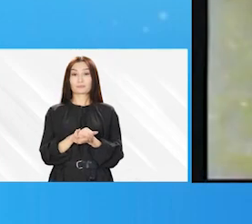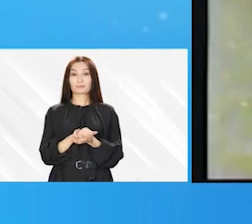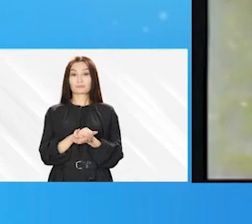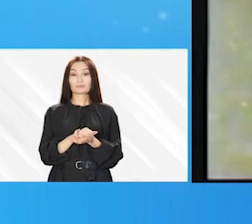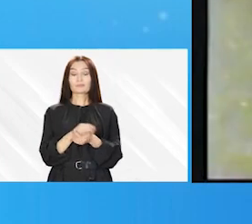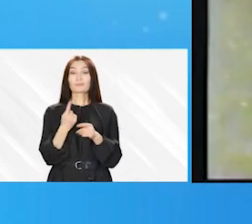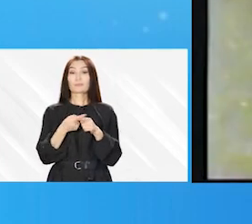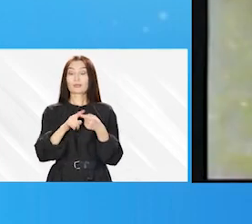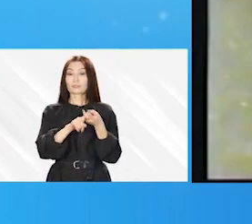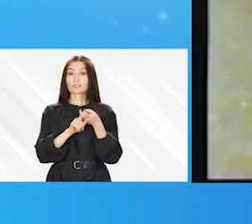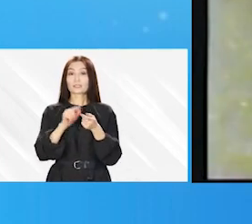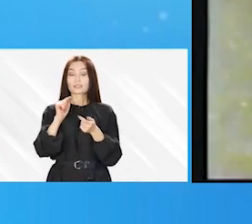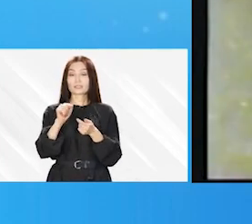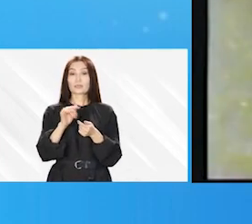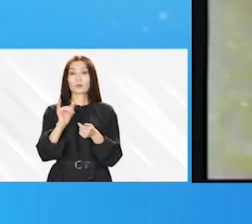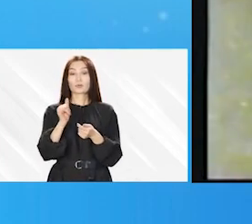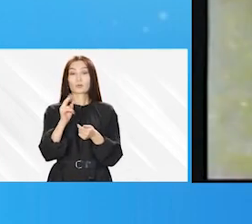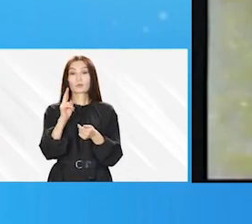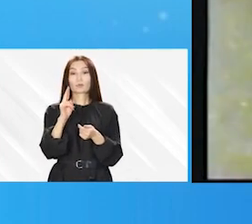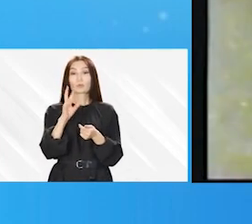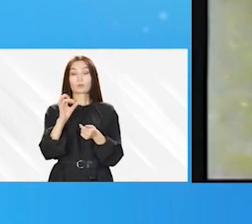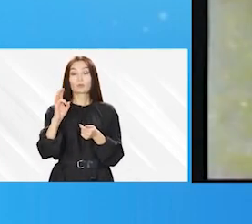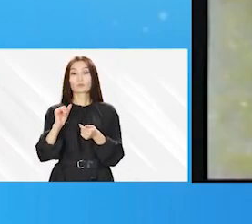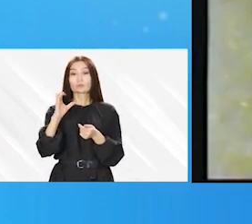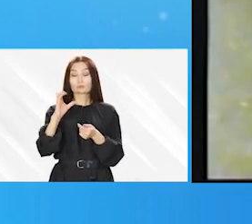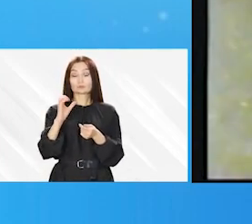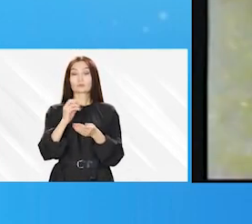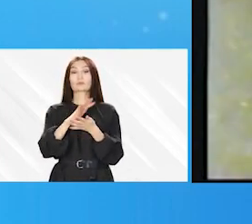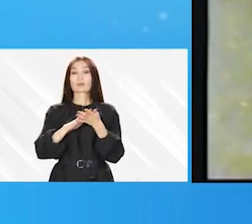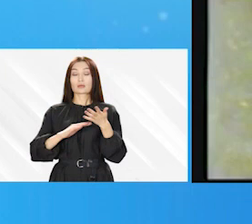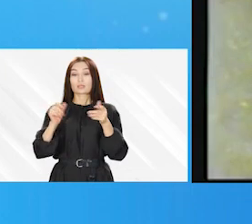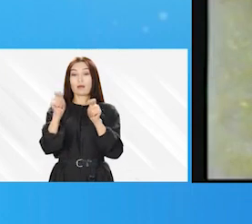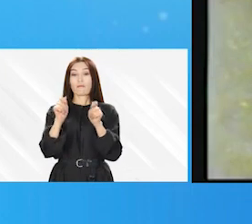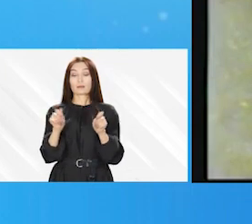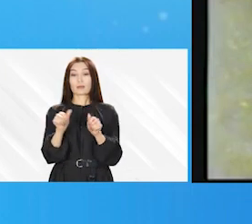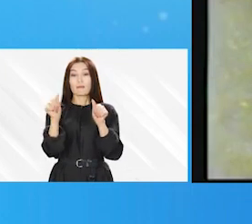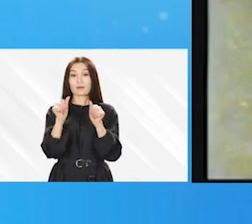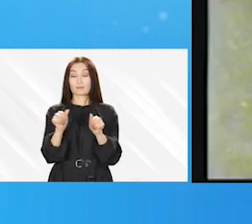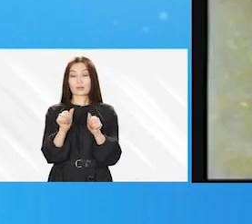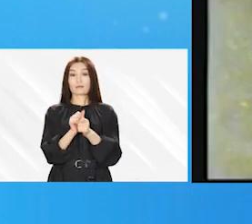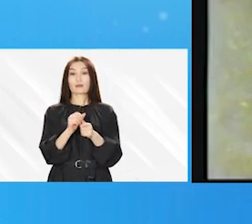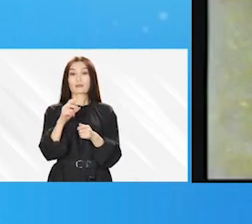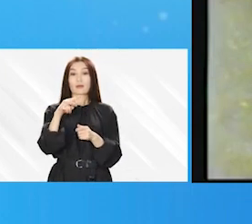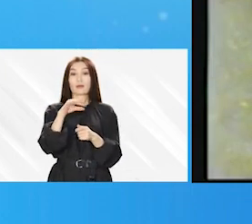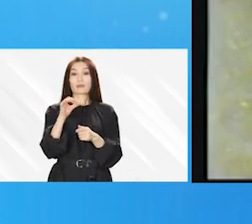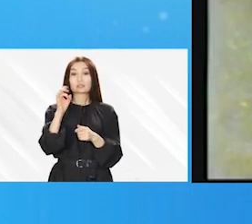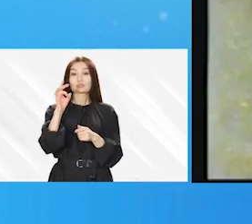это связано с тем что конус нарастания продолжает формирование листовых зачатков